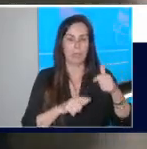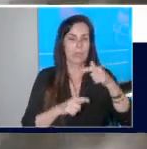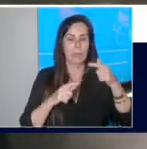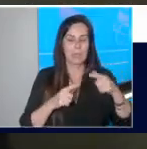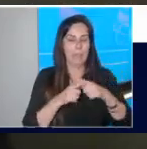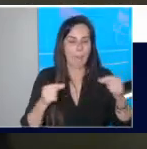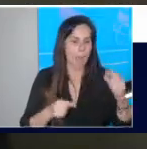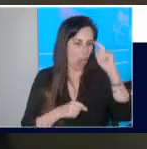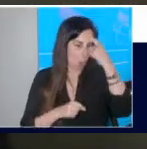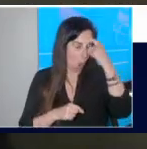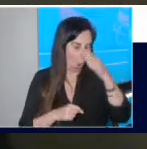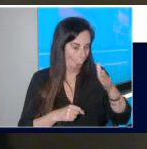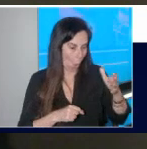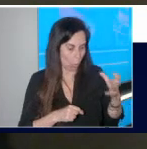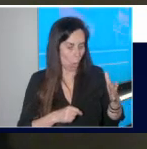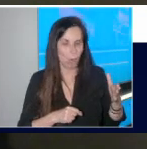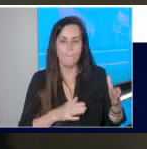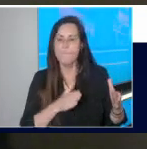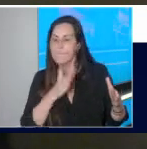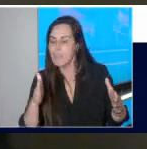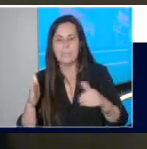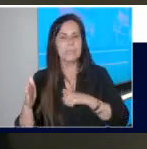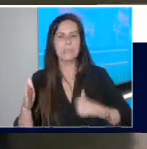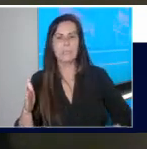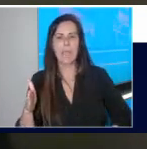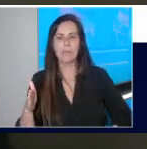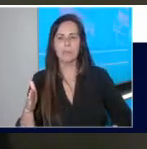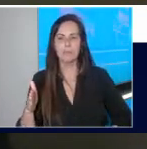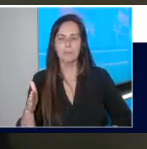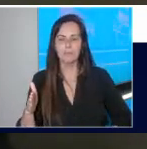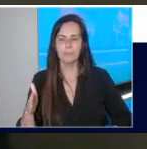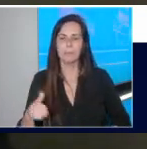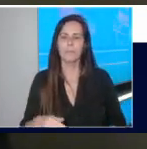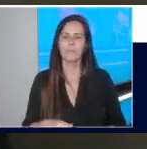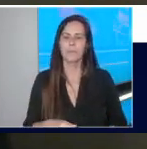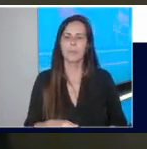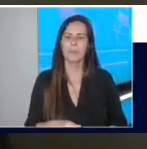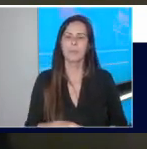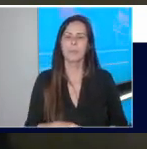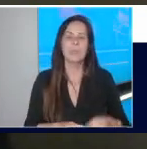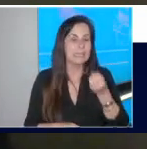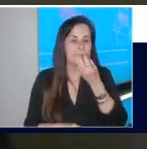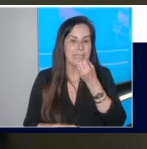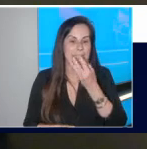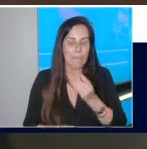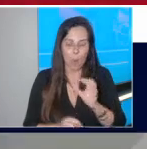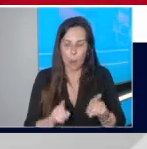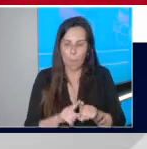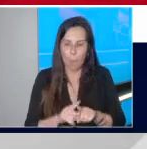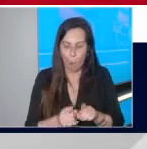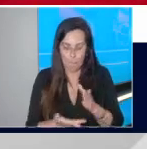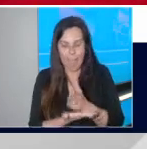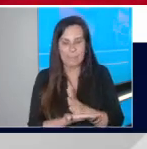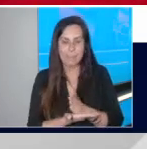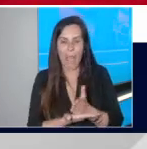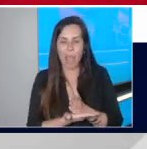ויפן והודו ומדינות נוספות שולחות מצטרפות, מצד שני סין, המעצמה עולה. עכשיו, סינגפורי שנמצא בתוך הסיפור